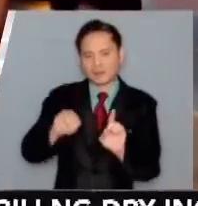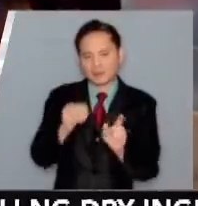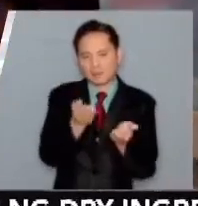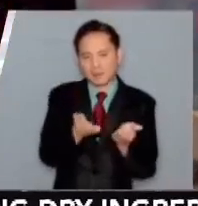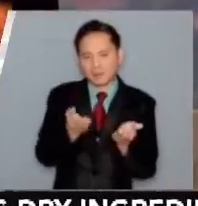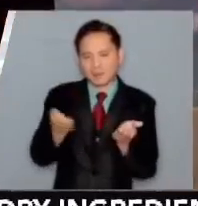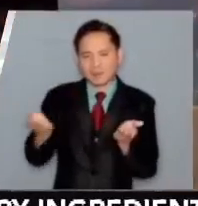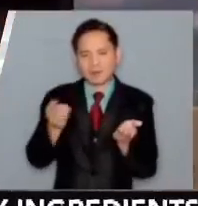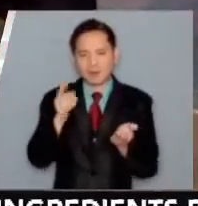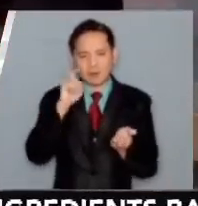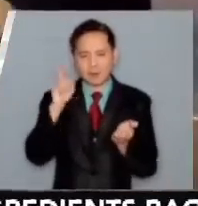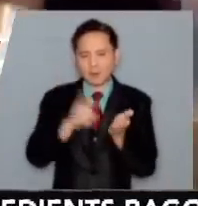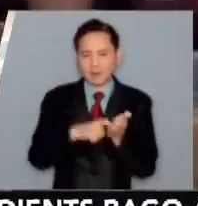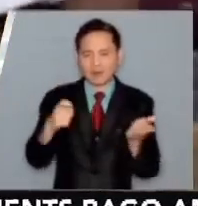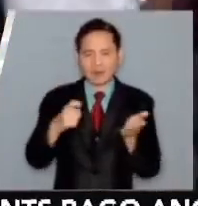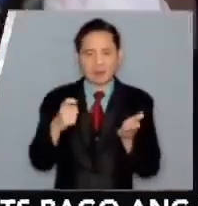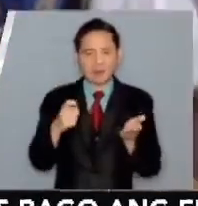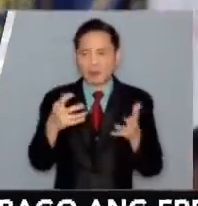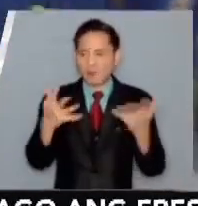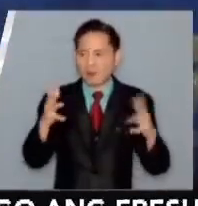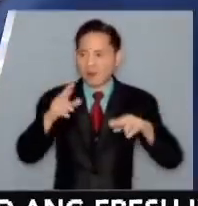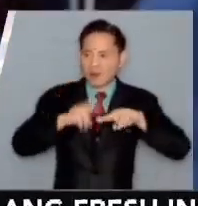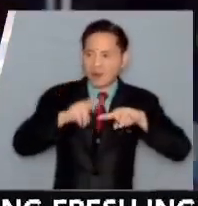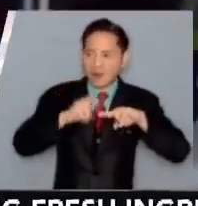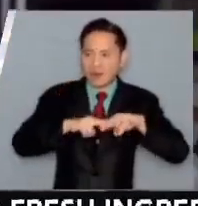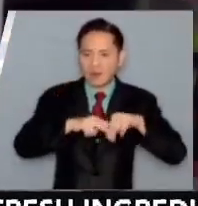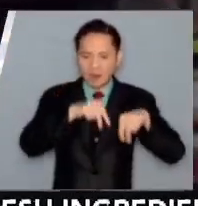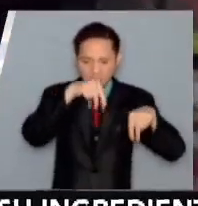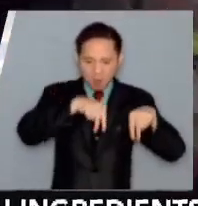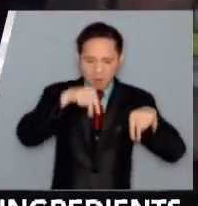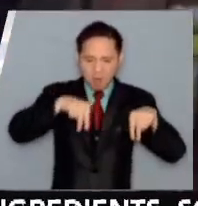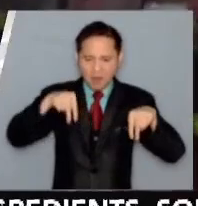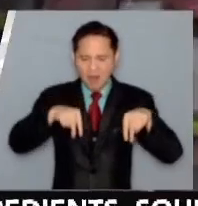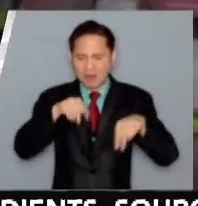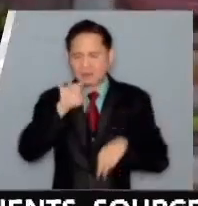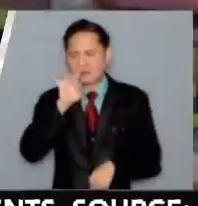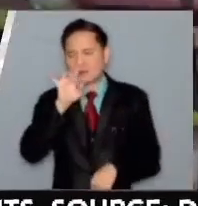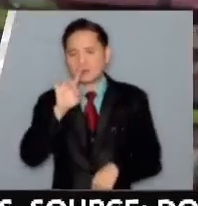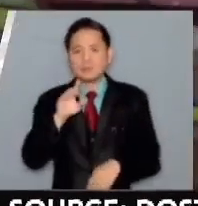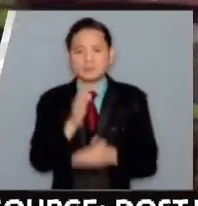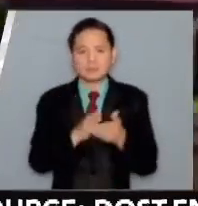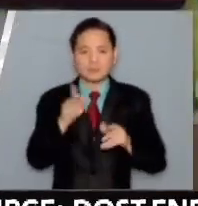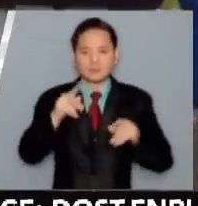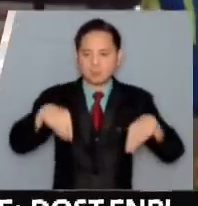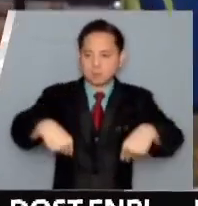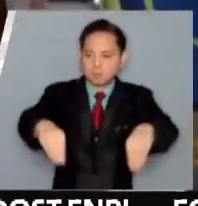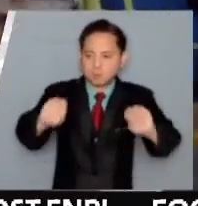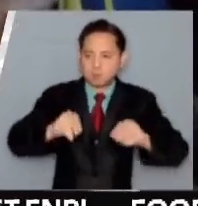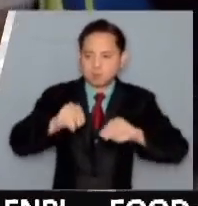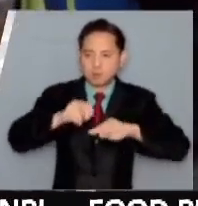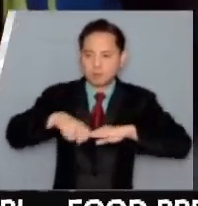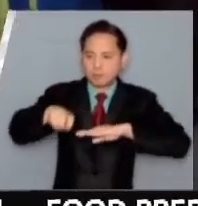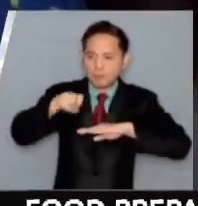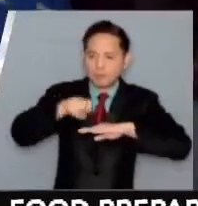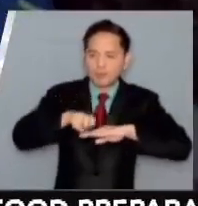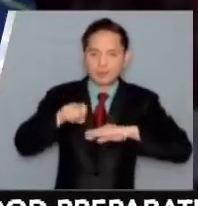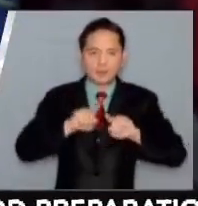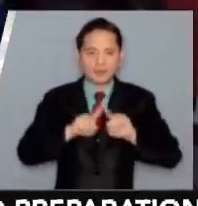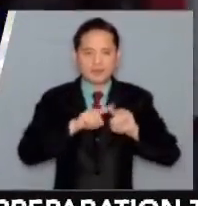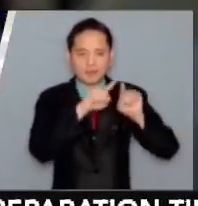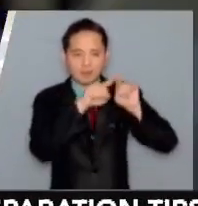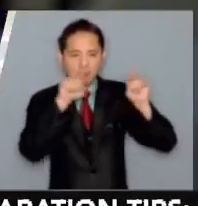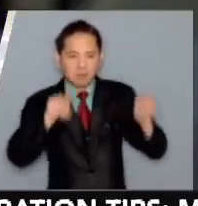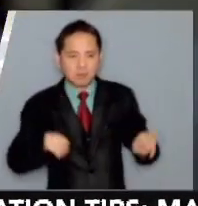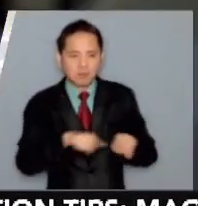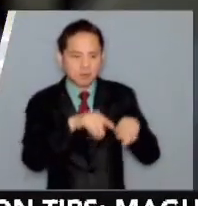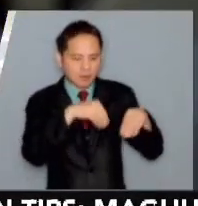kaya nakatayo na, o yung iba naman eh naglatag na lang ng karton o mga trapal sa sahig. Sila